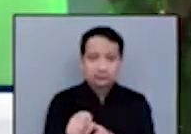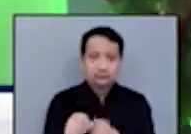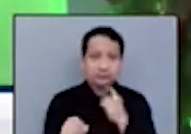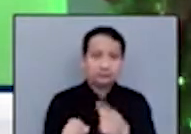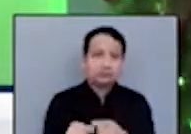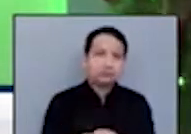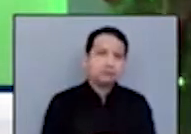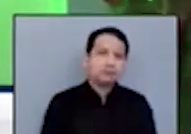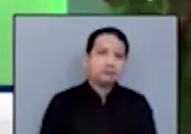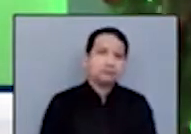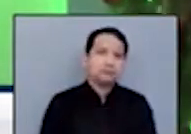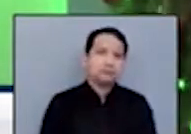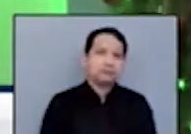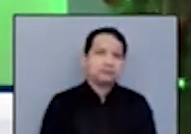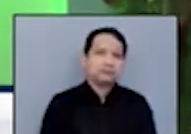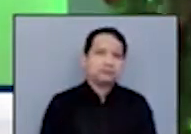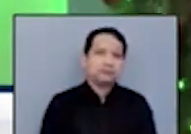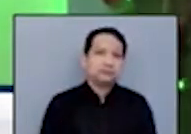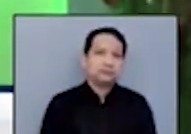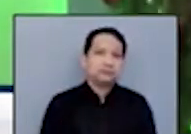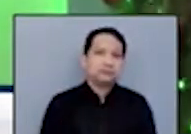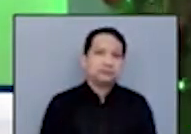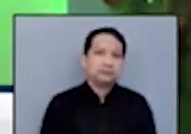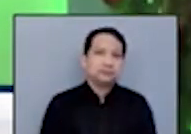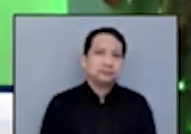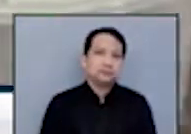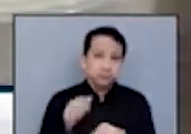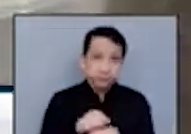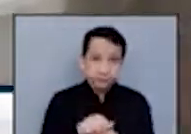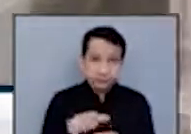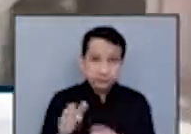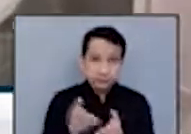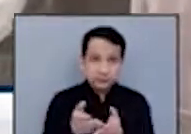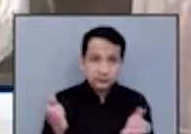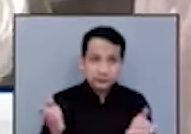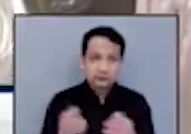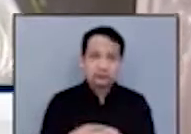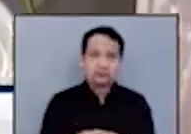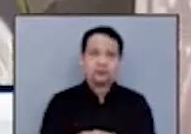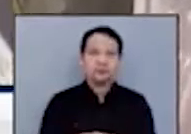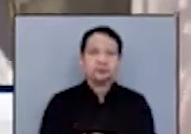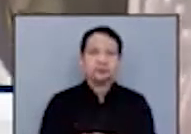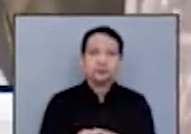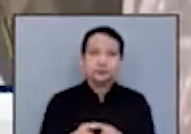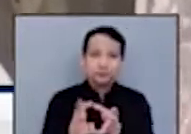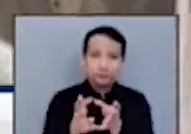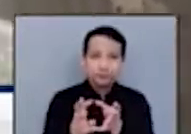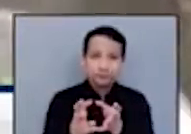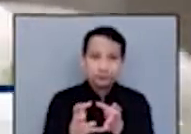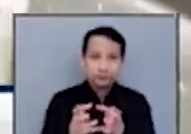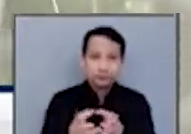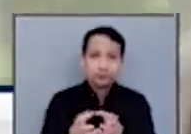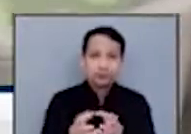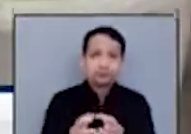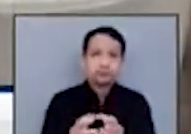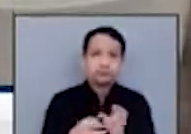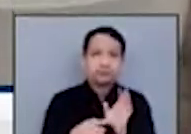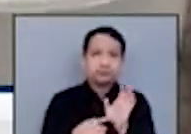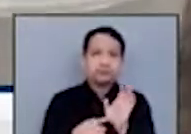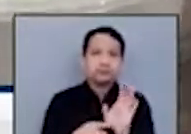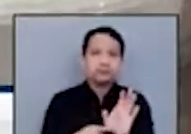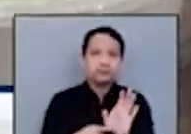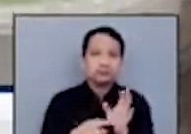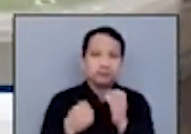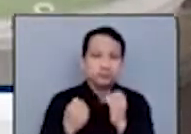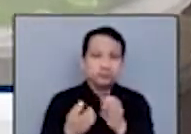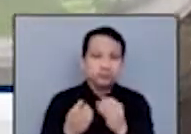Ayun, JP. Alright, so ang ma-advise ko lang po sa ating mga gustong mag-alaga ng praying mantis is, karamihan po sa